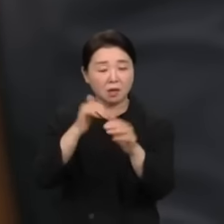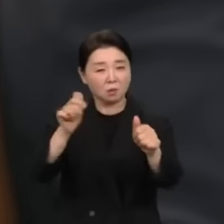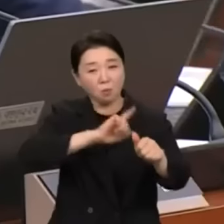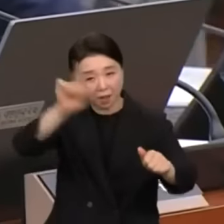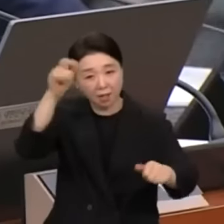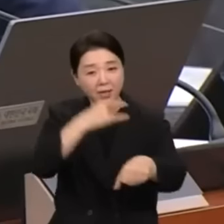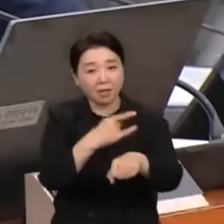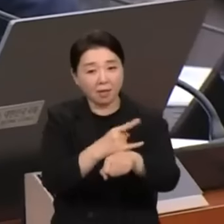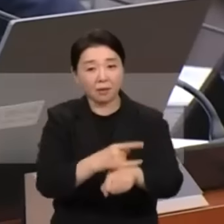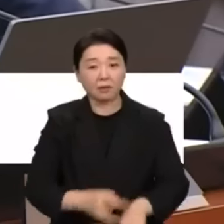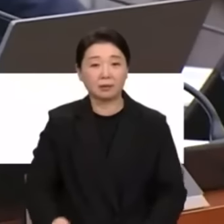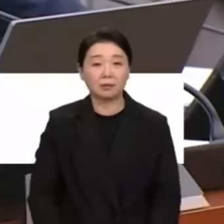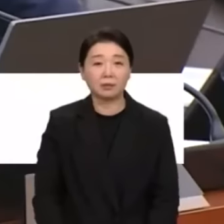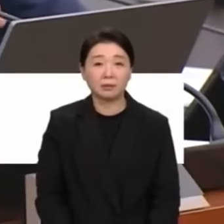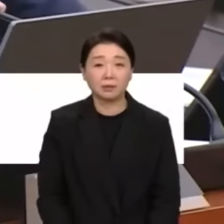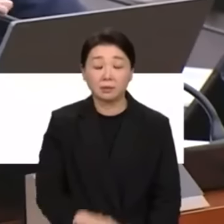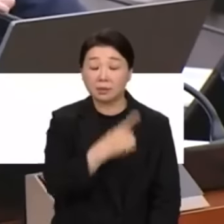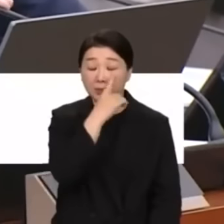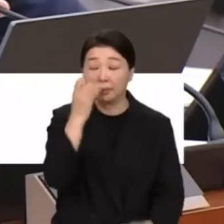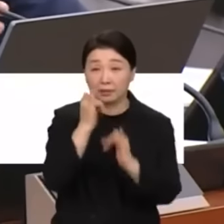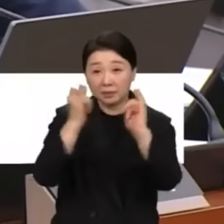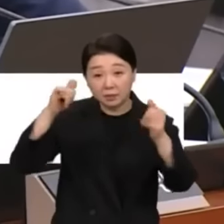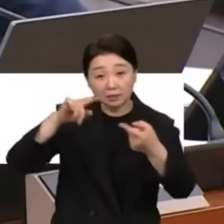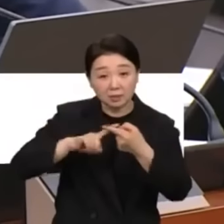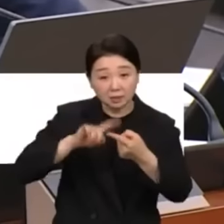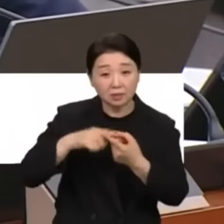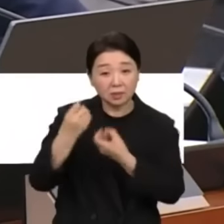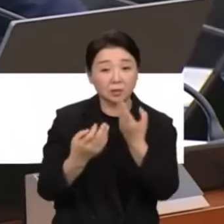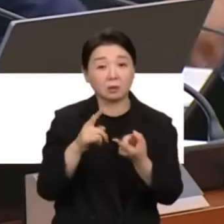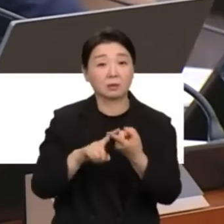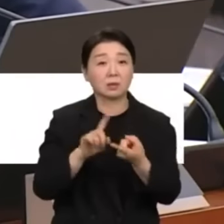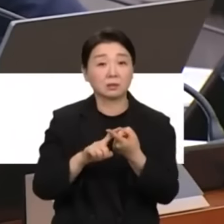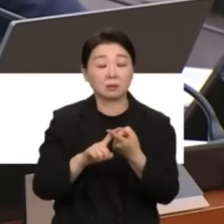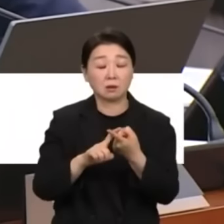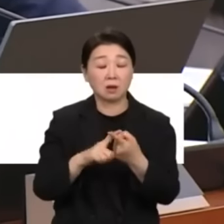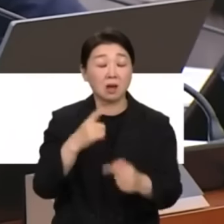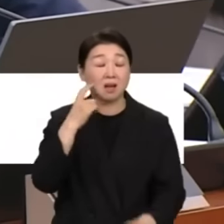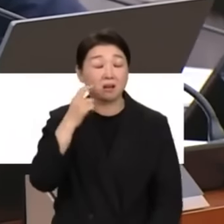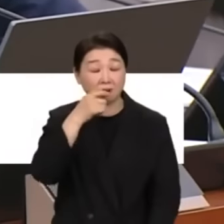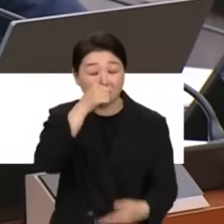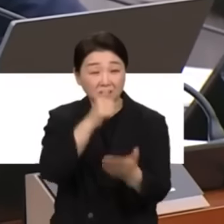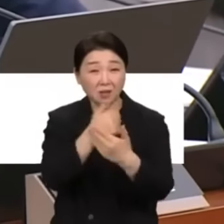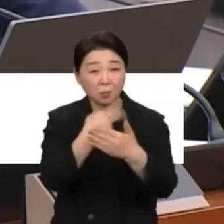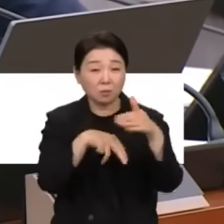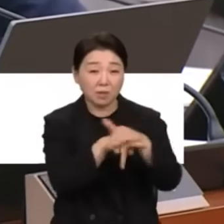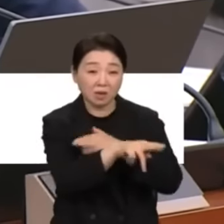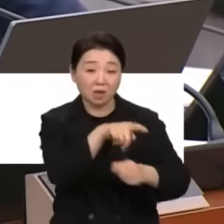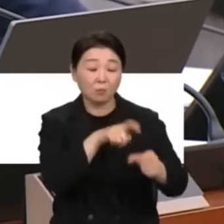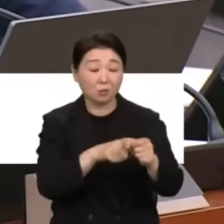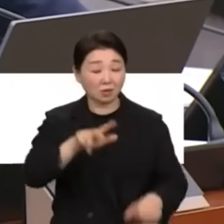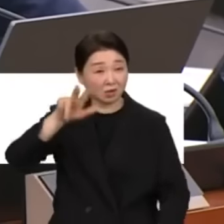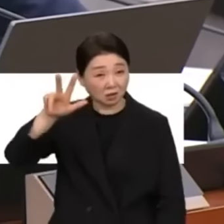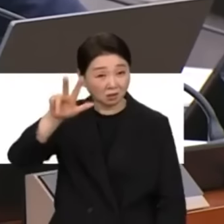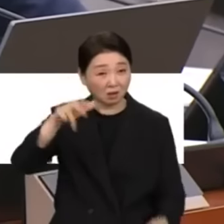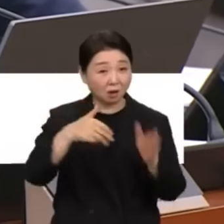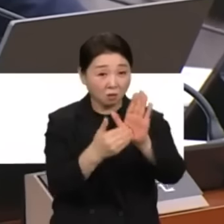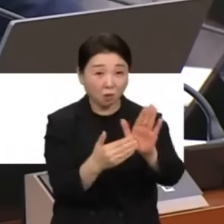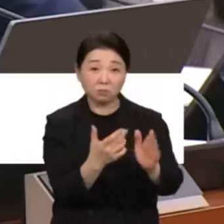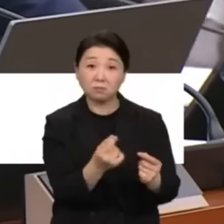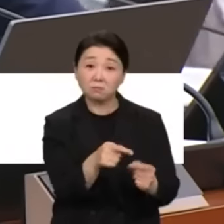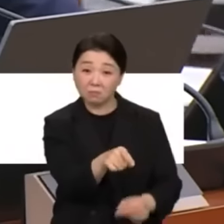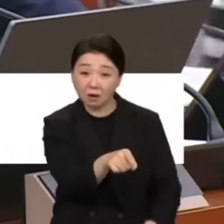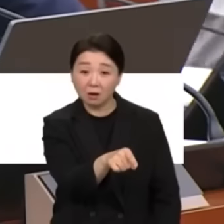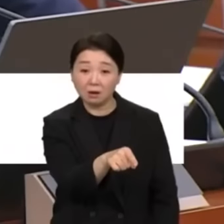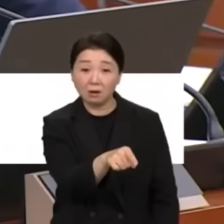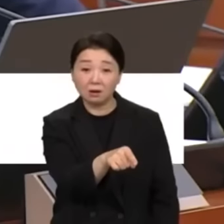나왔습니다. 모든 증언 자체에 대해서 위증죄 처벌을 다 피해가기 위해서 선서 자체를 거부하겠다라는